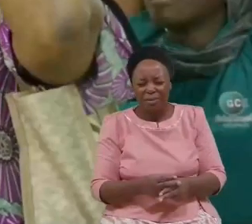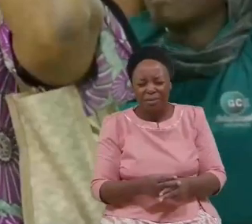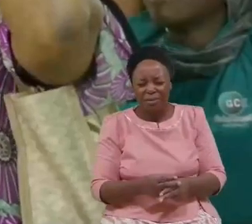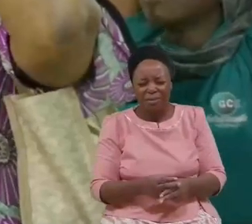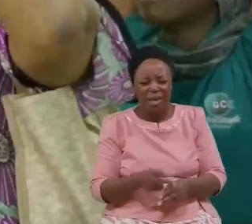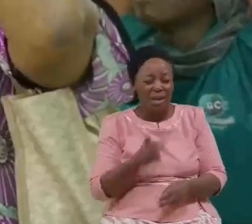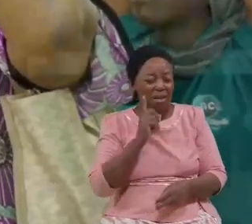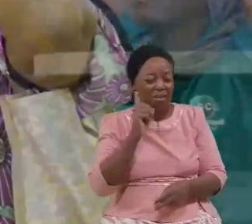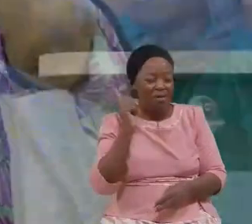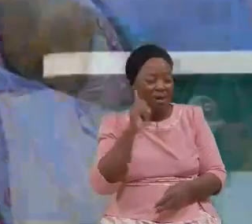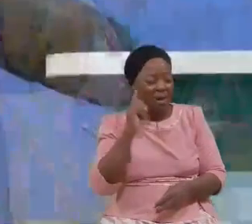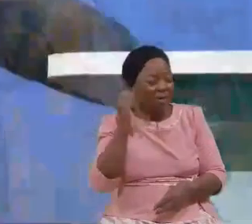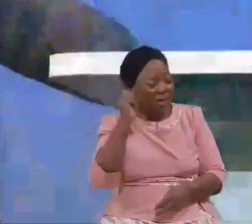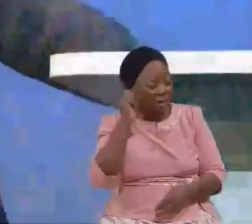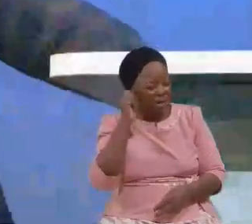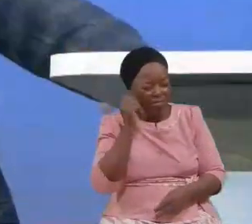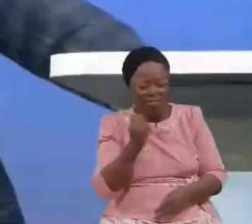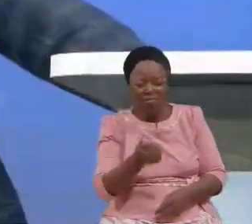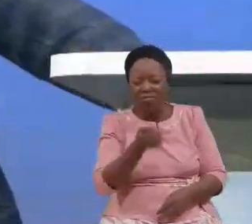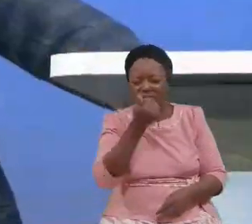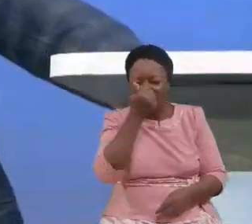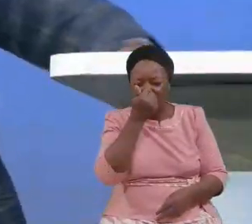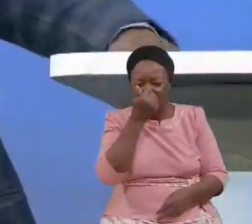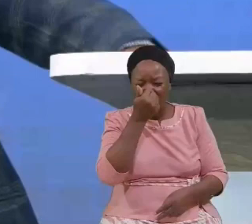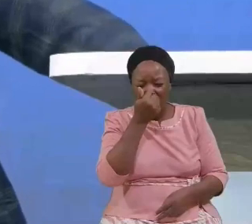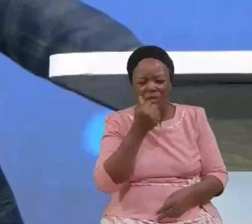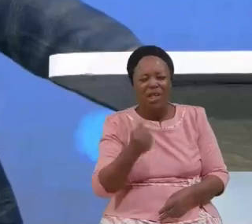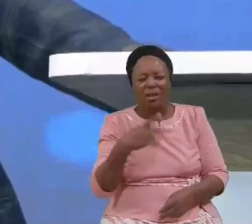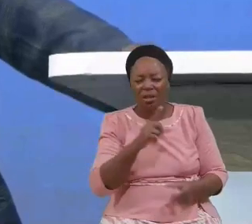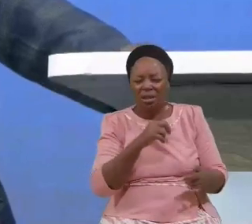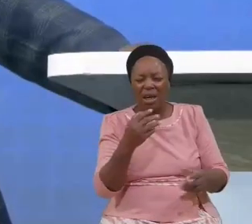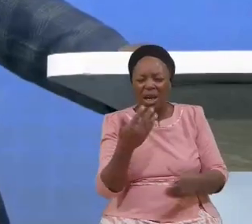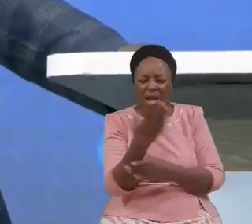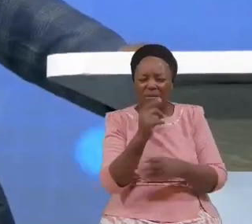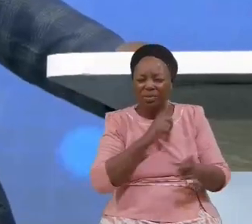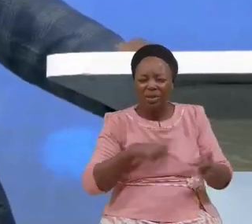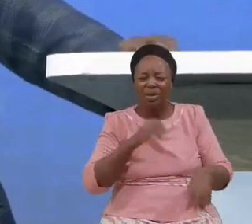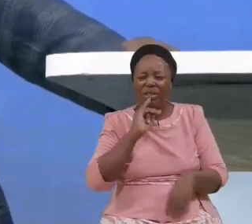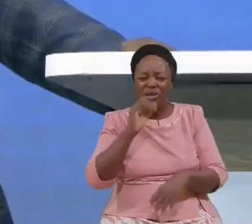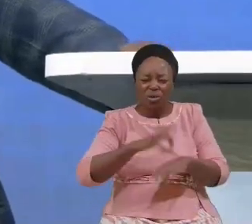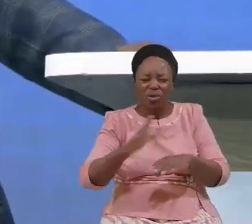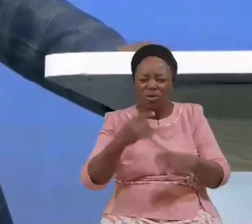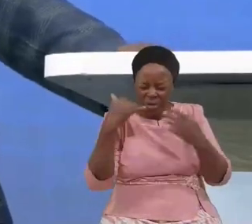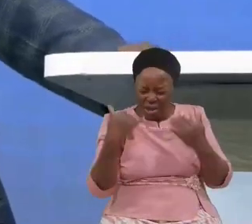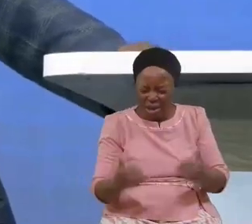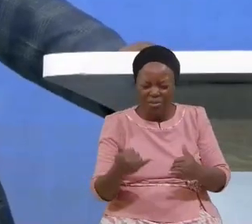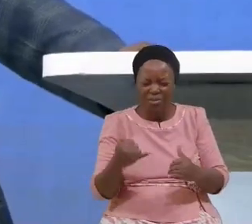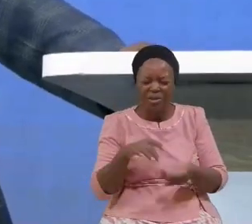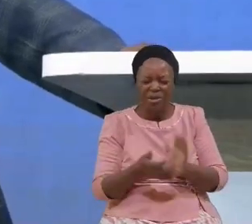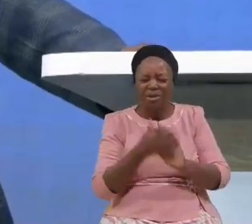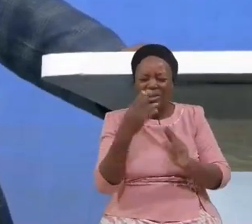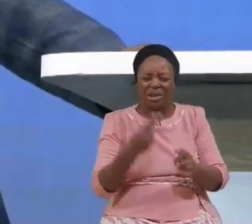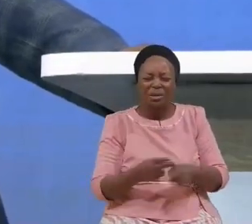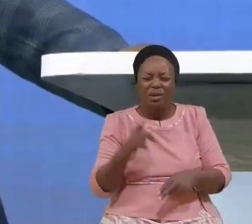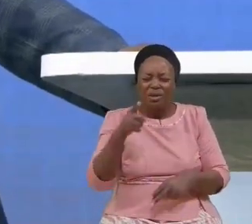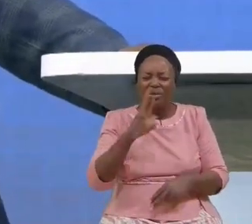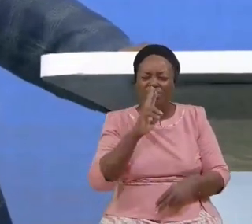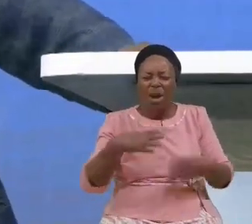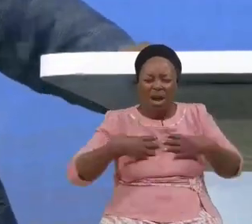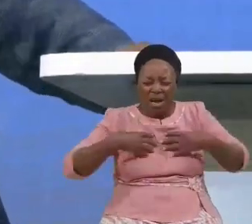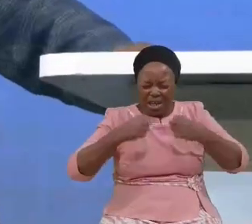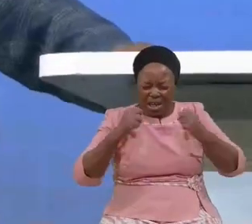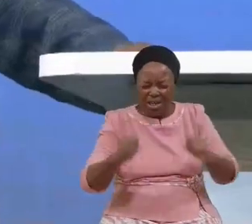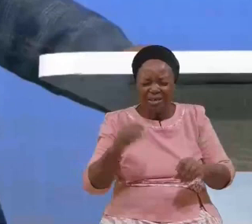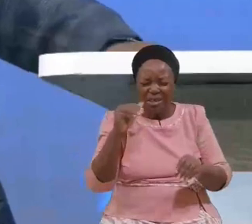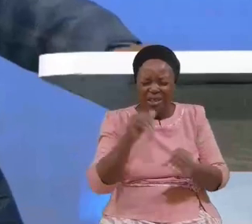aurait sourd de miettes la main du Seigneur vous touche maintenant vous êtes guéris au